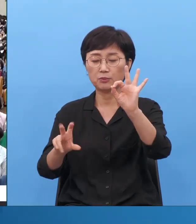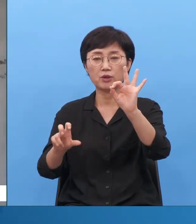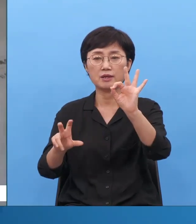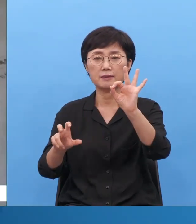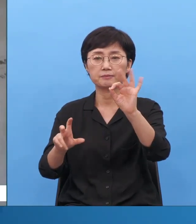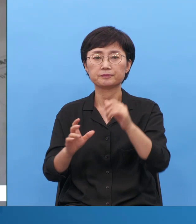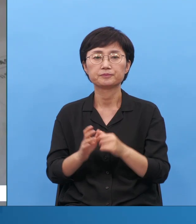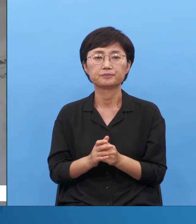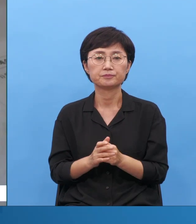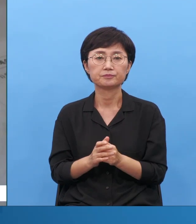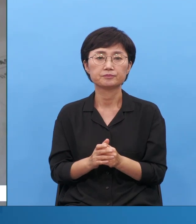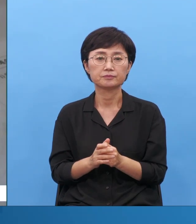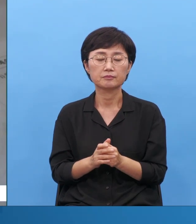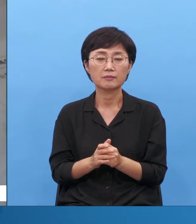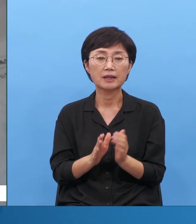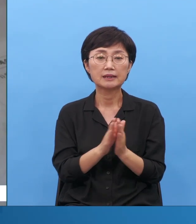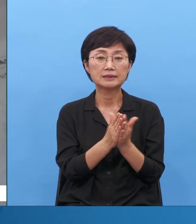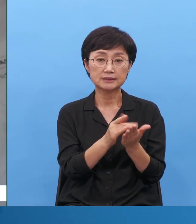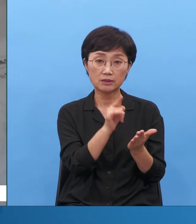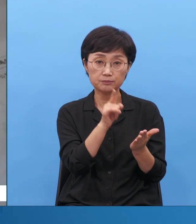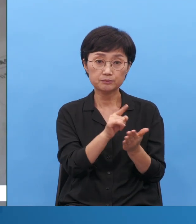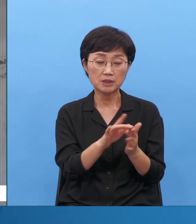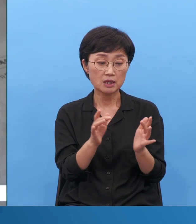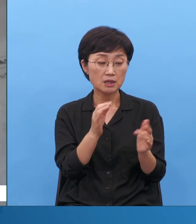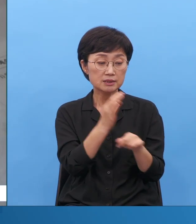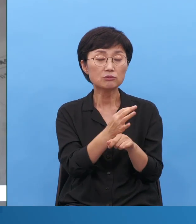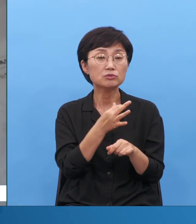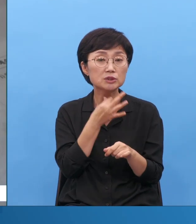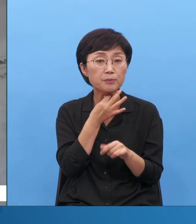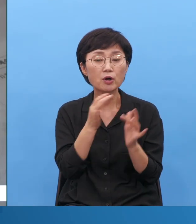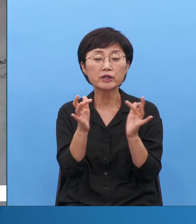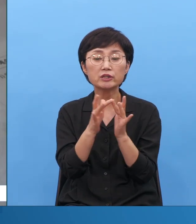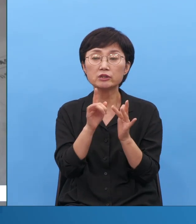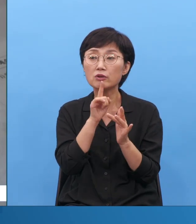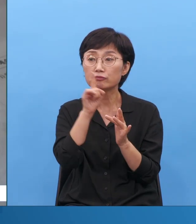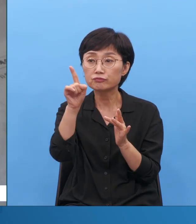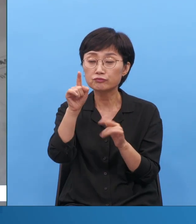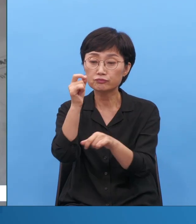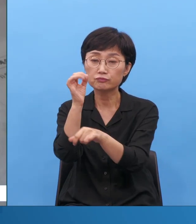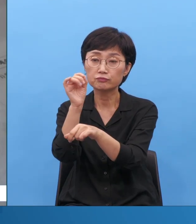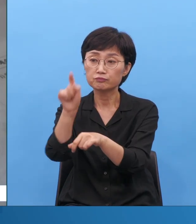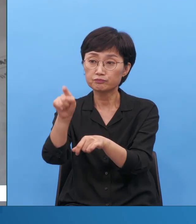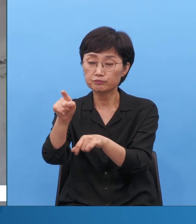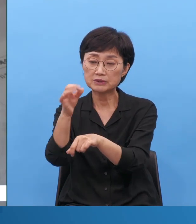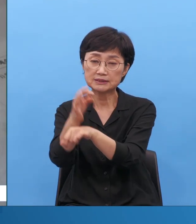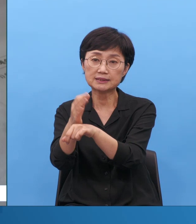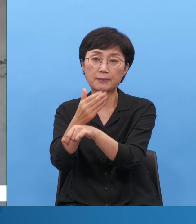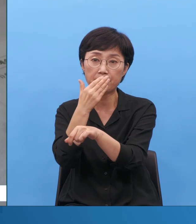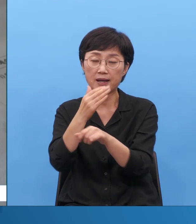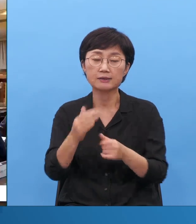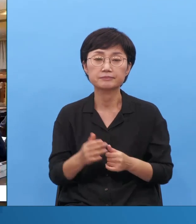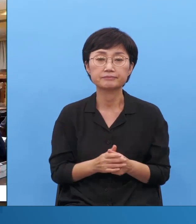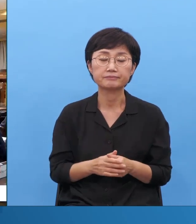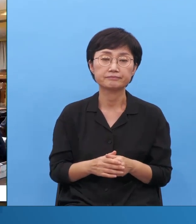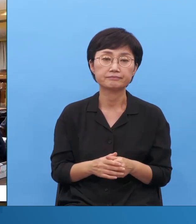열리며 현장 복음 메시지 교재는 위아.kr 자료구입 메뉴에서 구매할 수 있습니다.